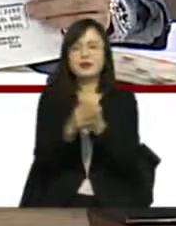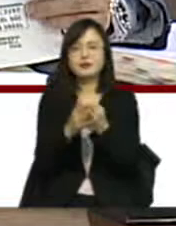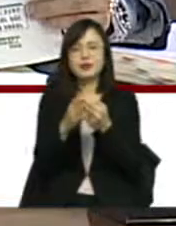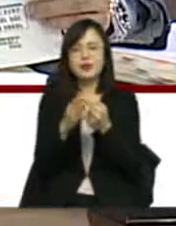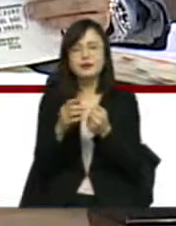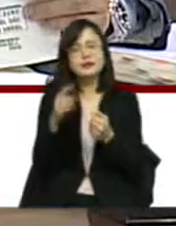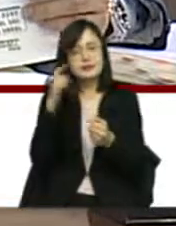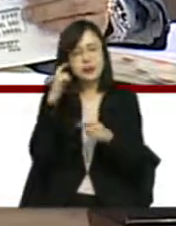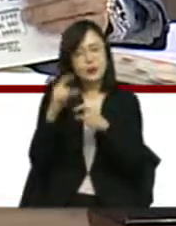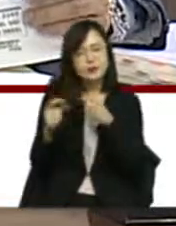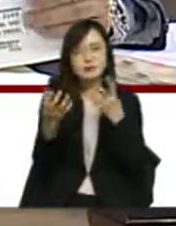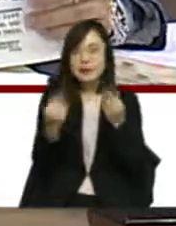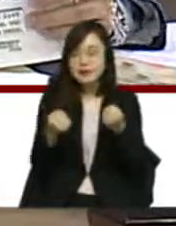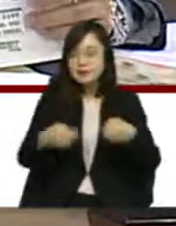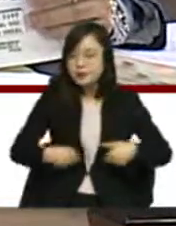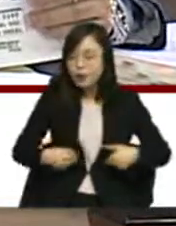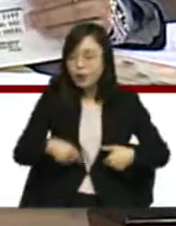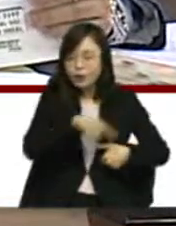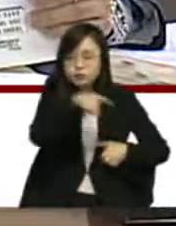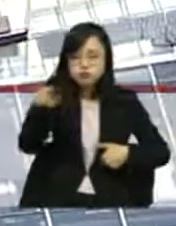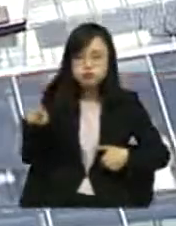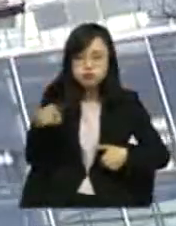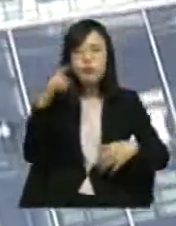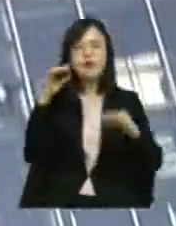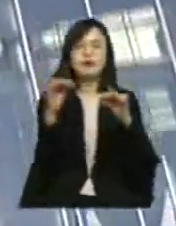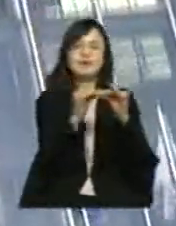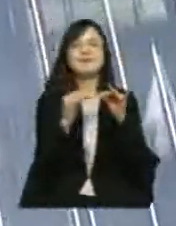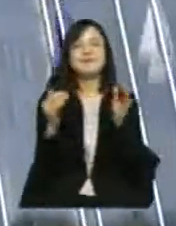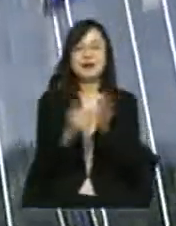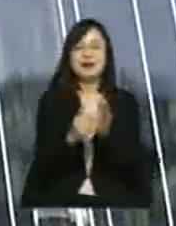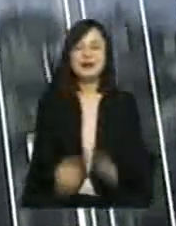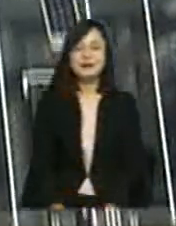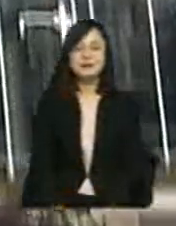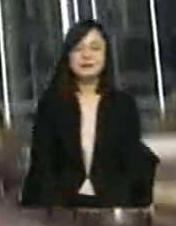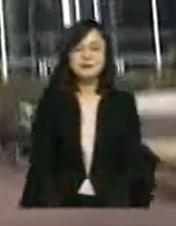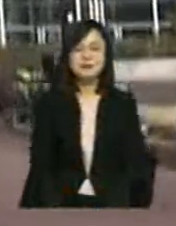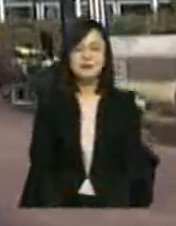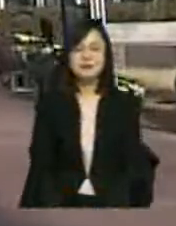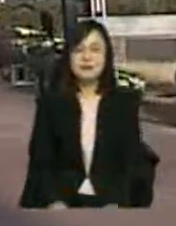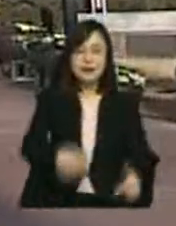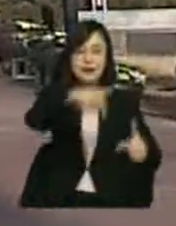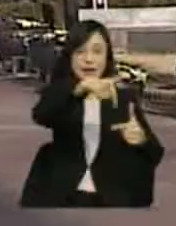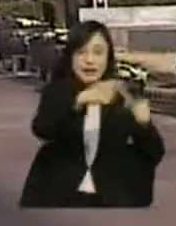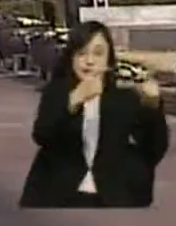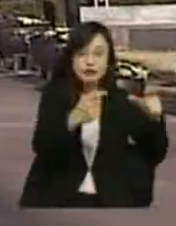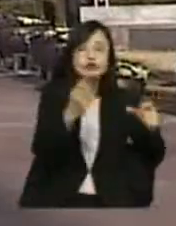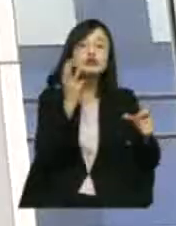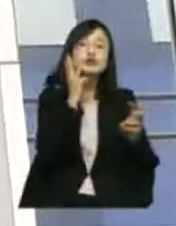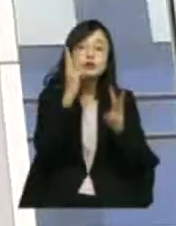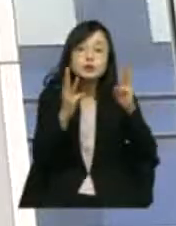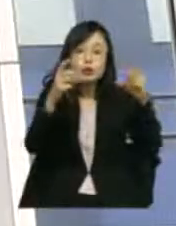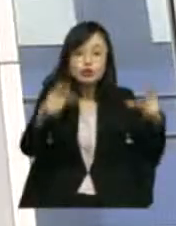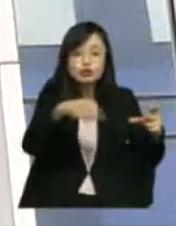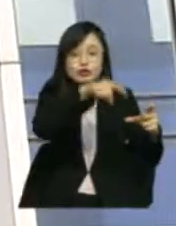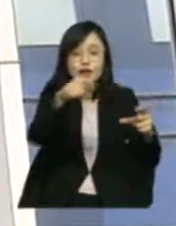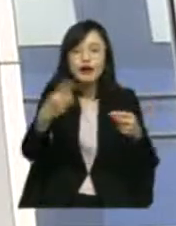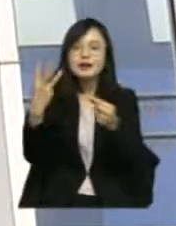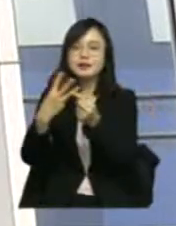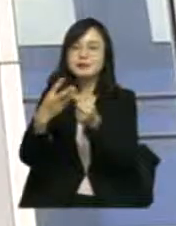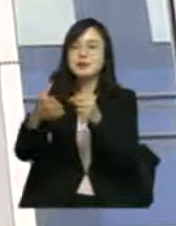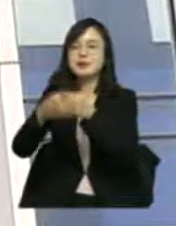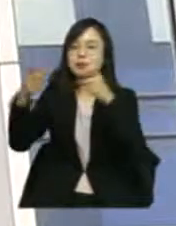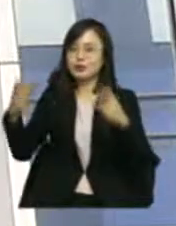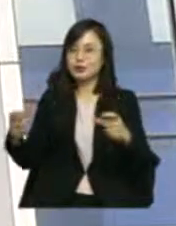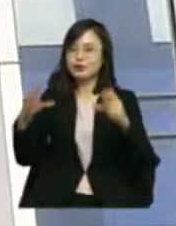있었지만 별다른 예산 삭감은 없었습니다. 이로써 마포구는 강남구, 서초구 등과 함께 산후조리비를 지원할 수 있게